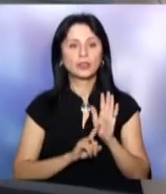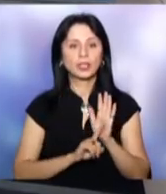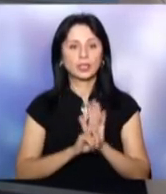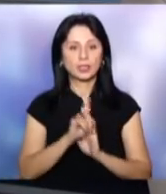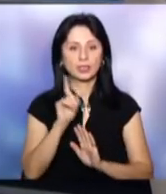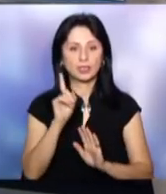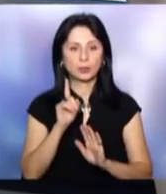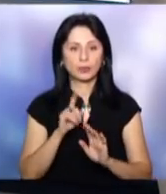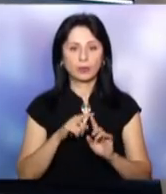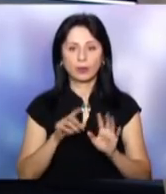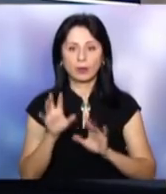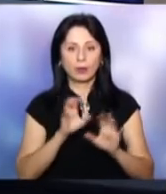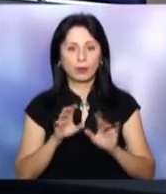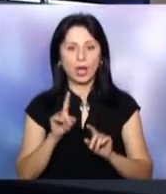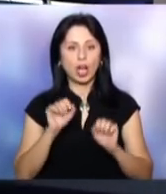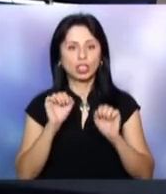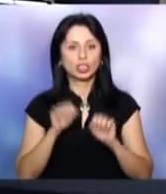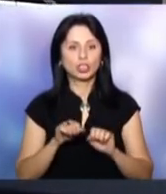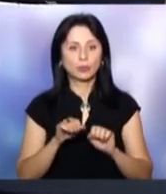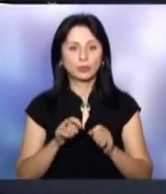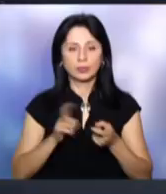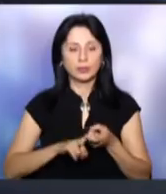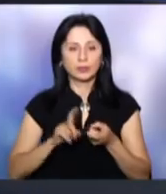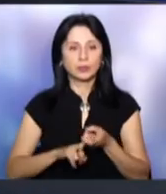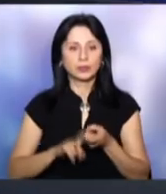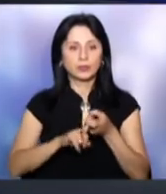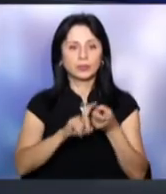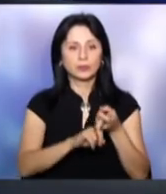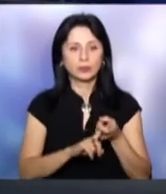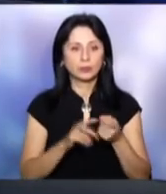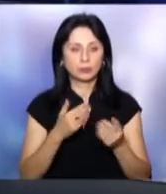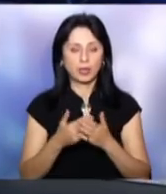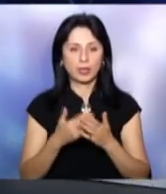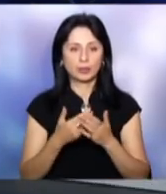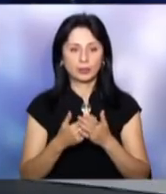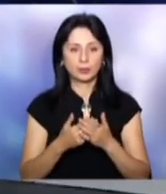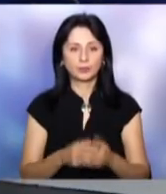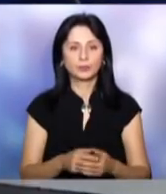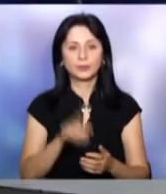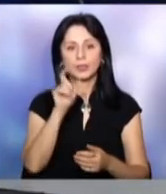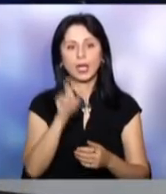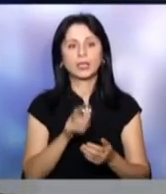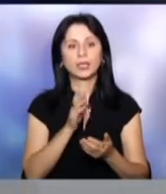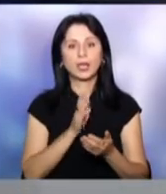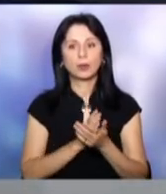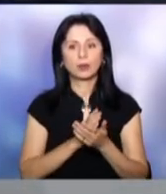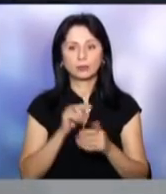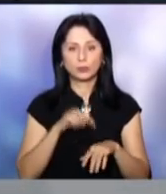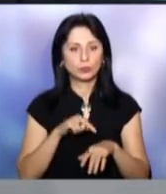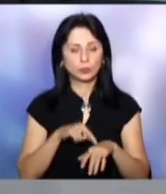იწყებს ასოციაციას, რა შეიძლება ეს დაუკავშირდეს. მაგალითად, ადამიანს აქვს